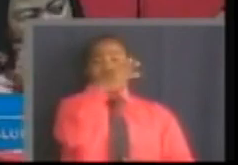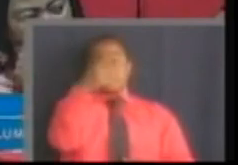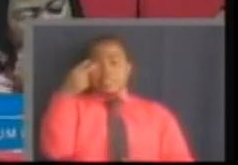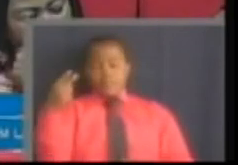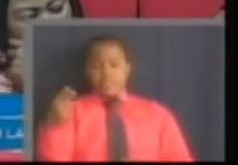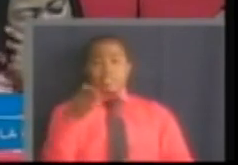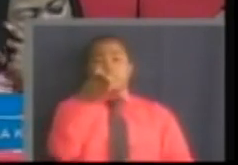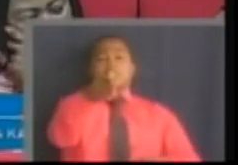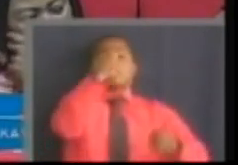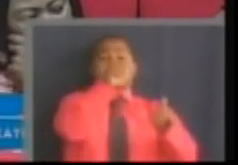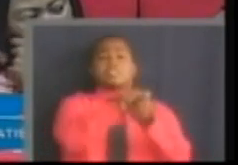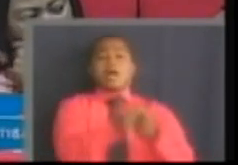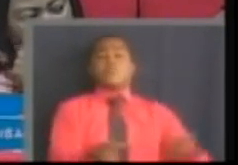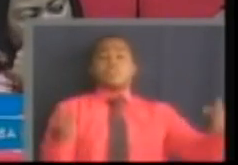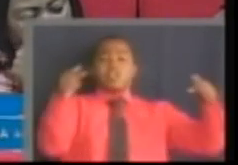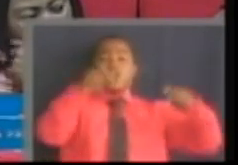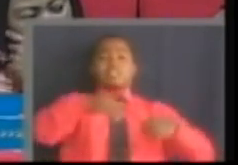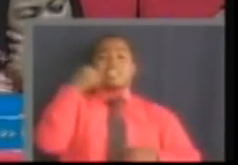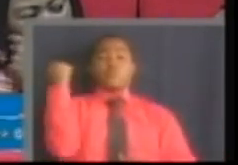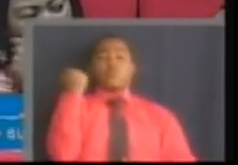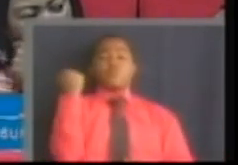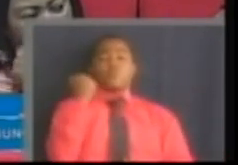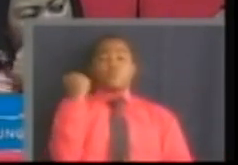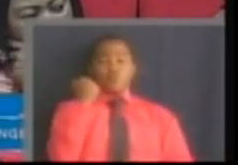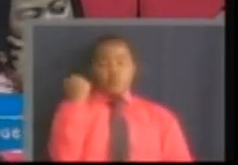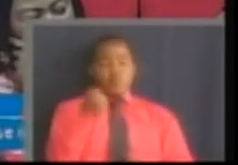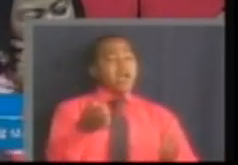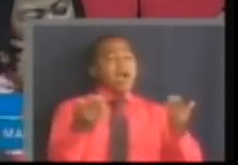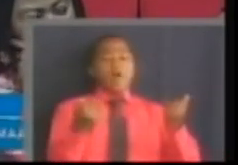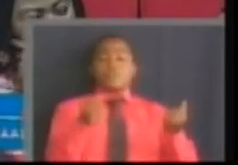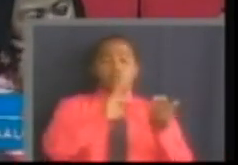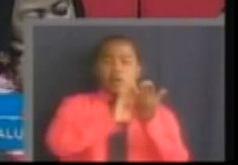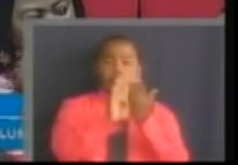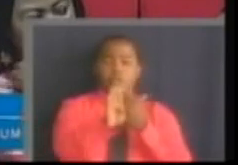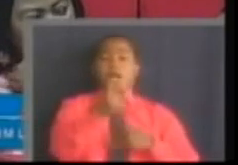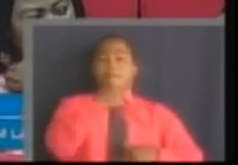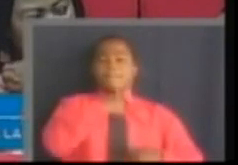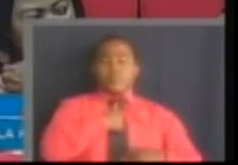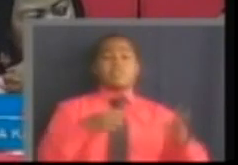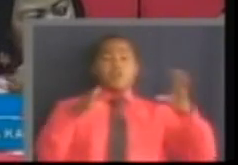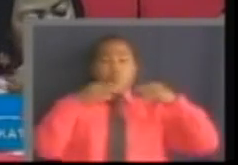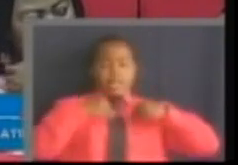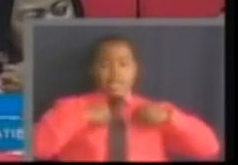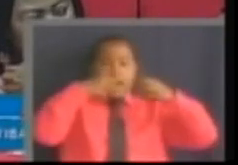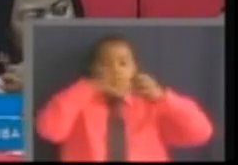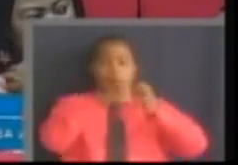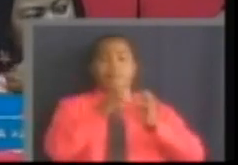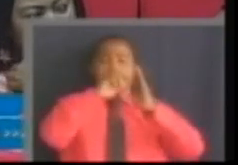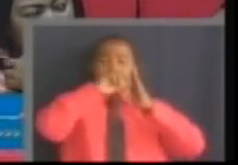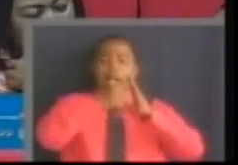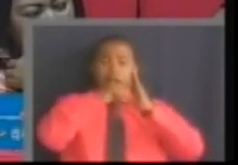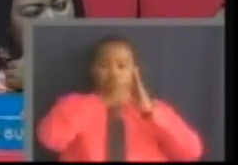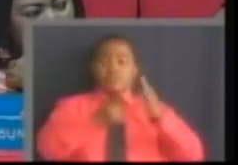jambo ambalo linaleta ugumu usioweza kuepukika. Mimi naomba kuungana na kamati ya kanuni